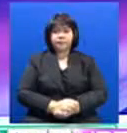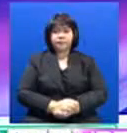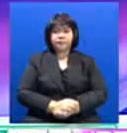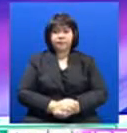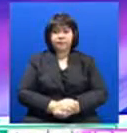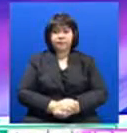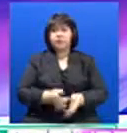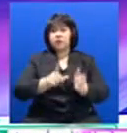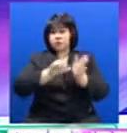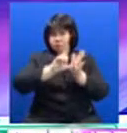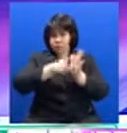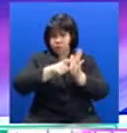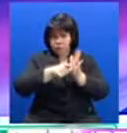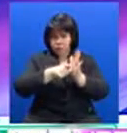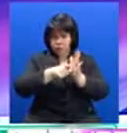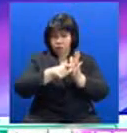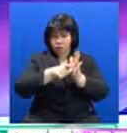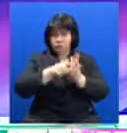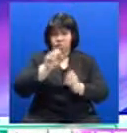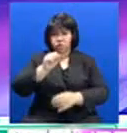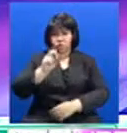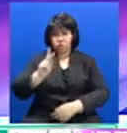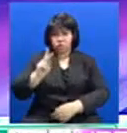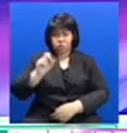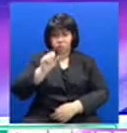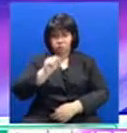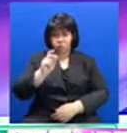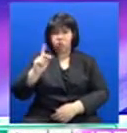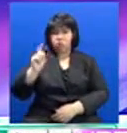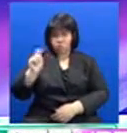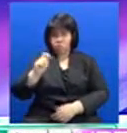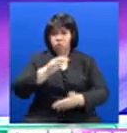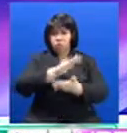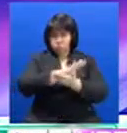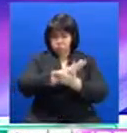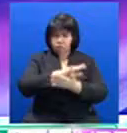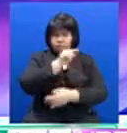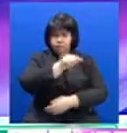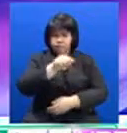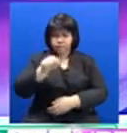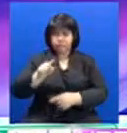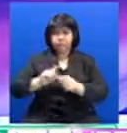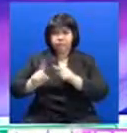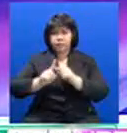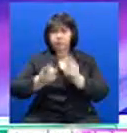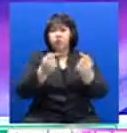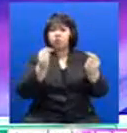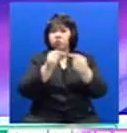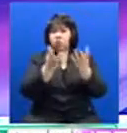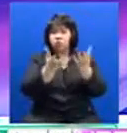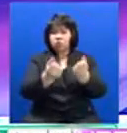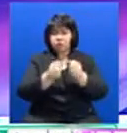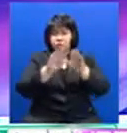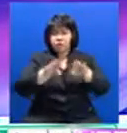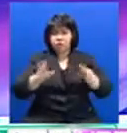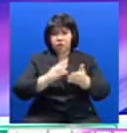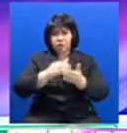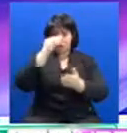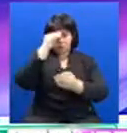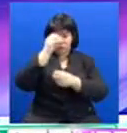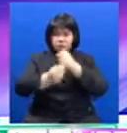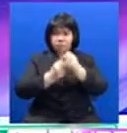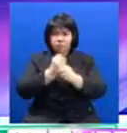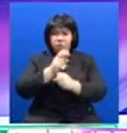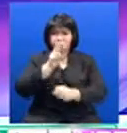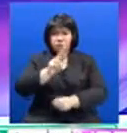เลขาธิการคณะกรรมการการศึกษาขั้นพื้นฐานกำชับทุกโรงเรียนดำเนินการรับนักเรียนประจำปีการศึกษา 2558อย่าง